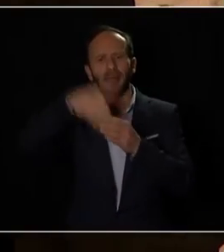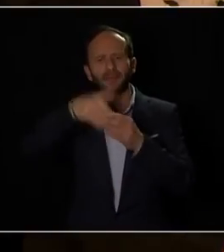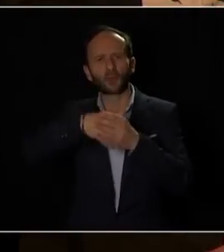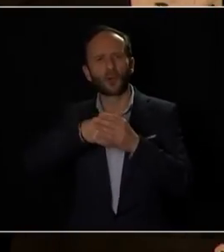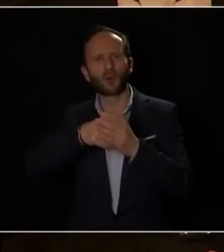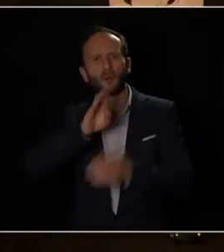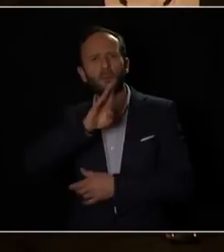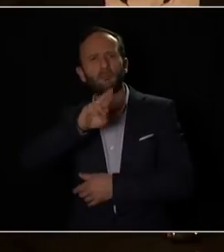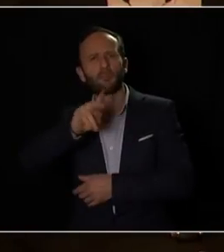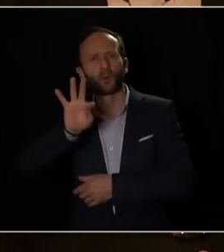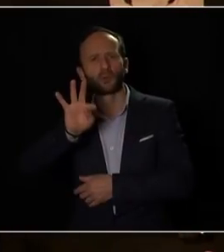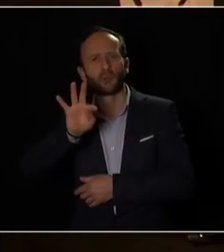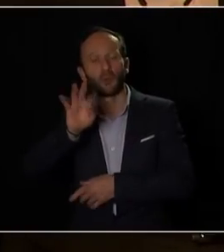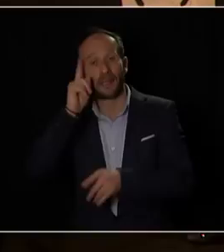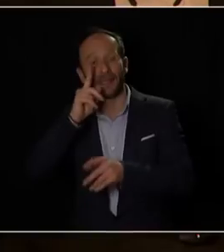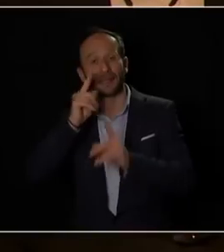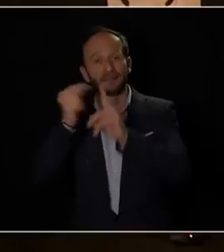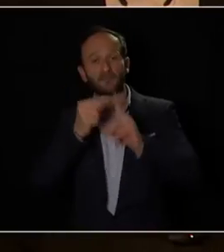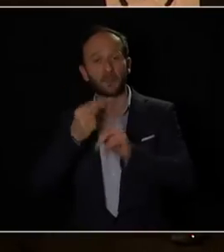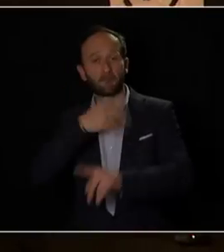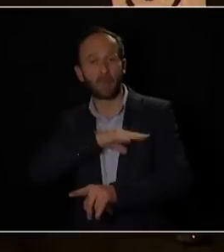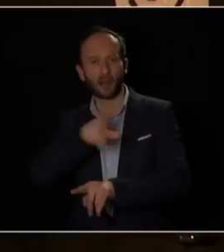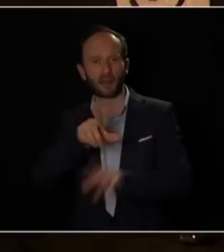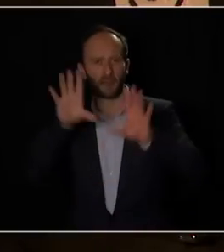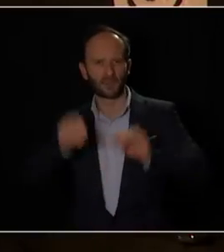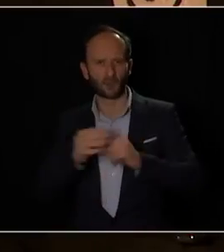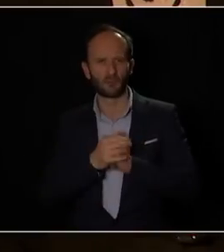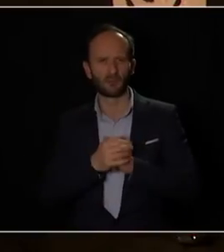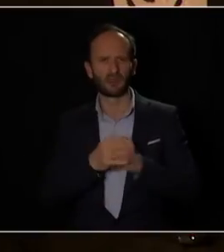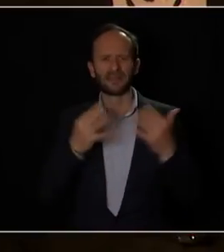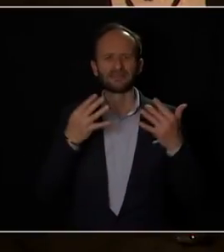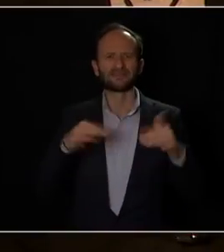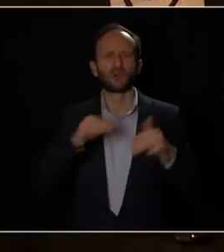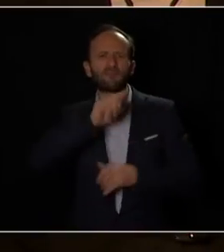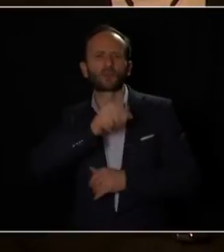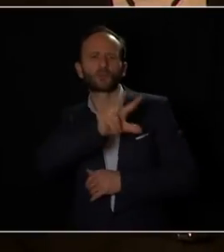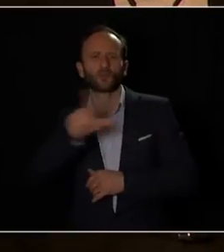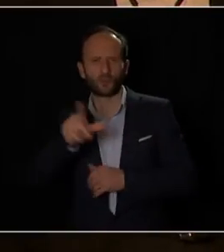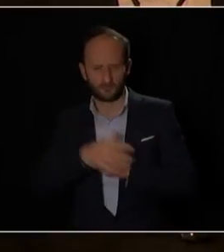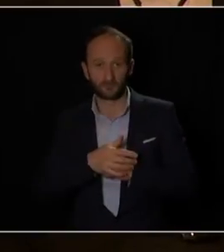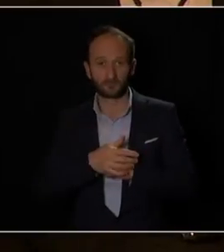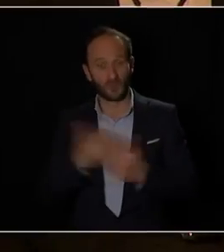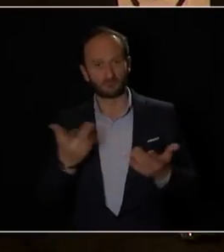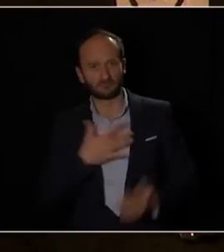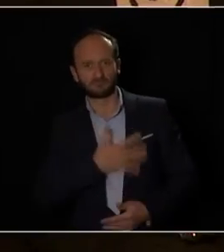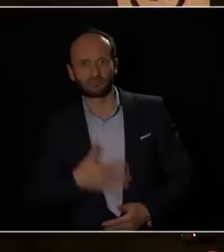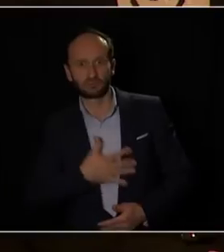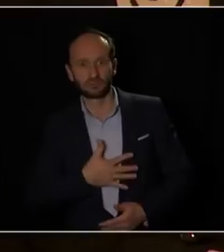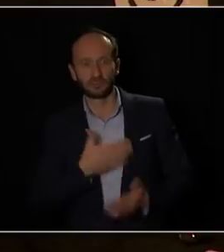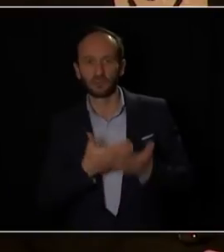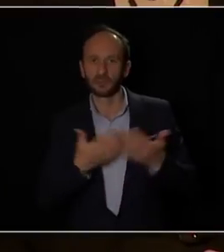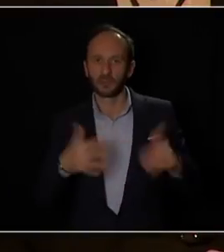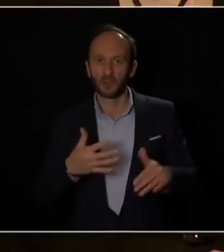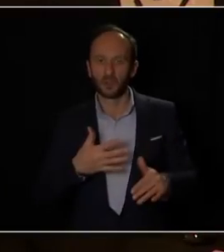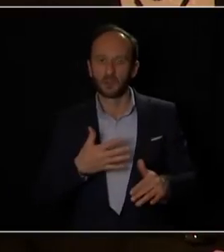brut, par habitant, de 1932 très exactement. C'est une grande satisfaction. Mais